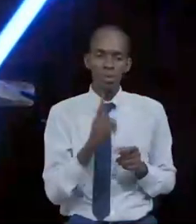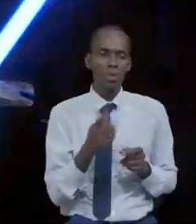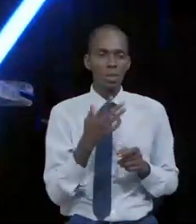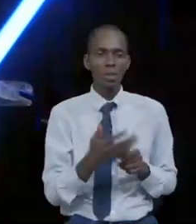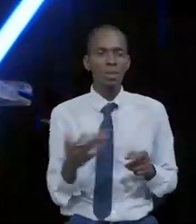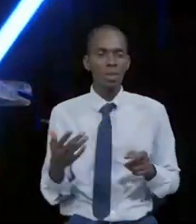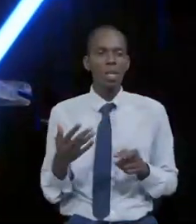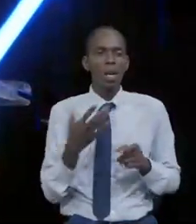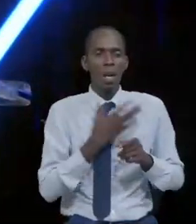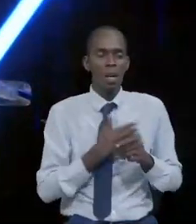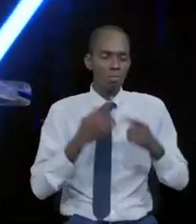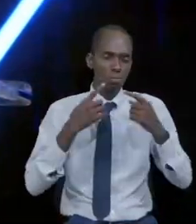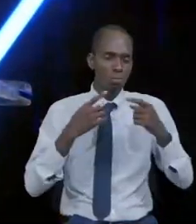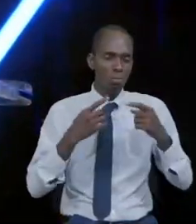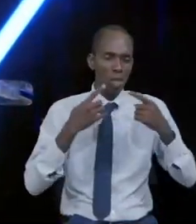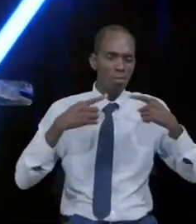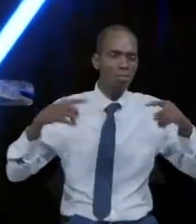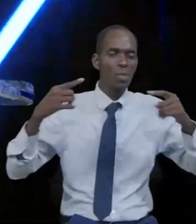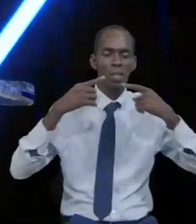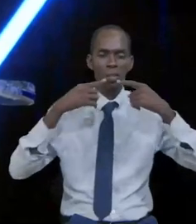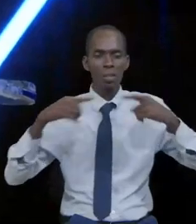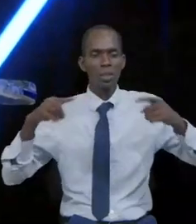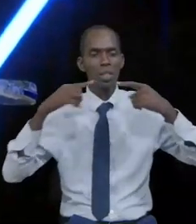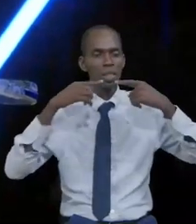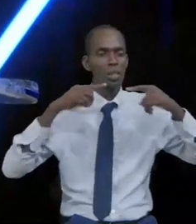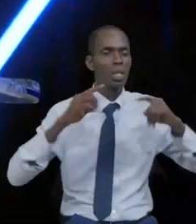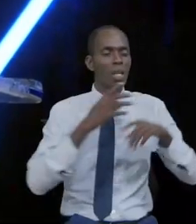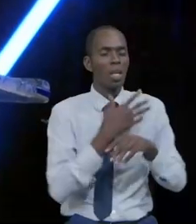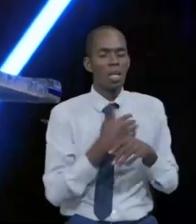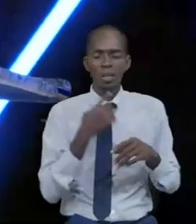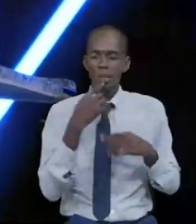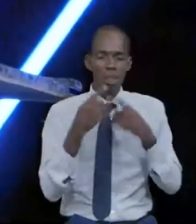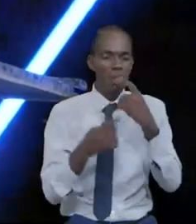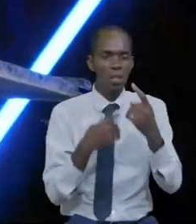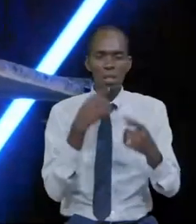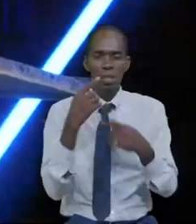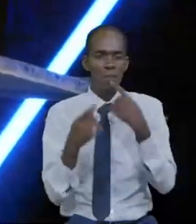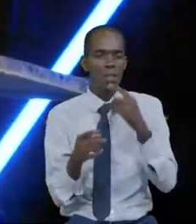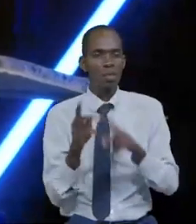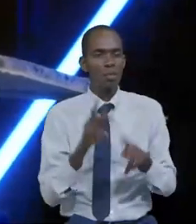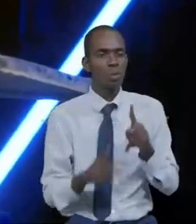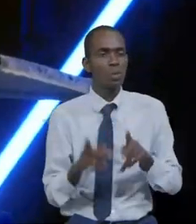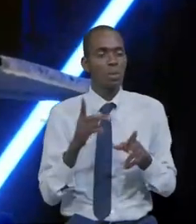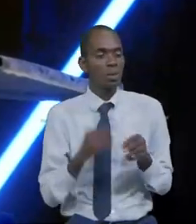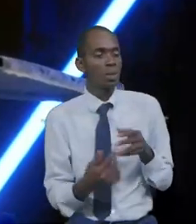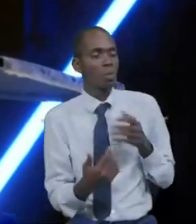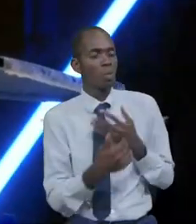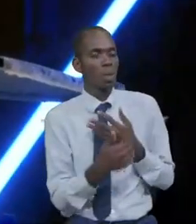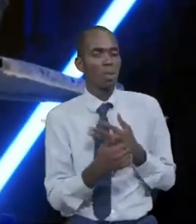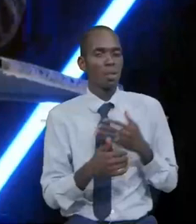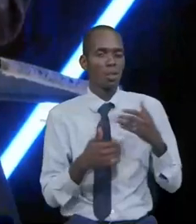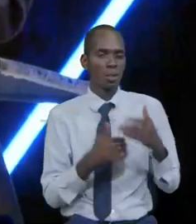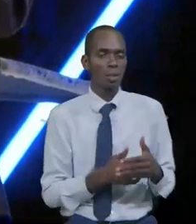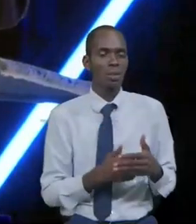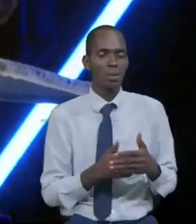Pas changer la bonne chose et publier la fausseté en disant aux autres le côté noir de